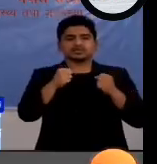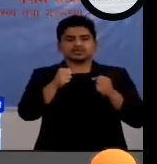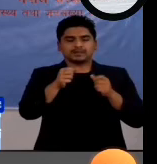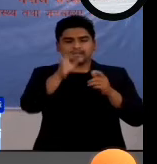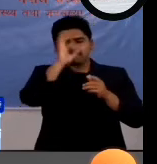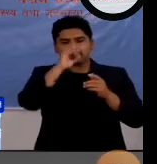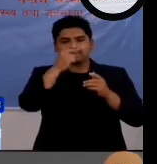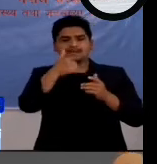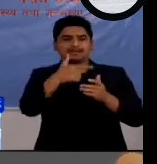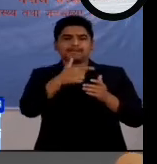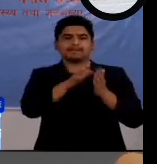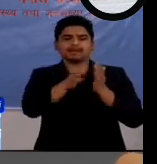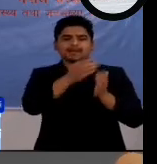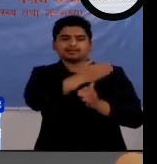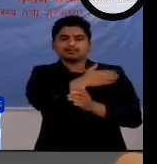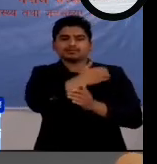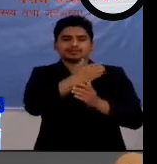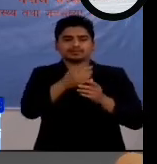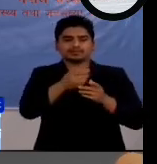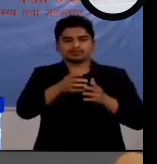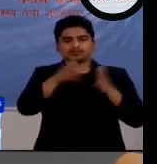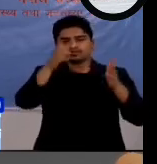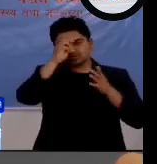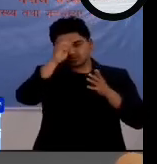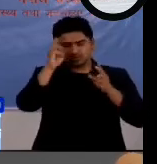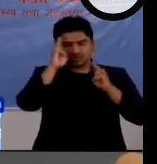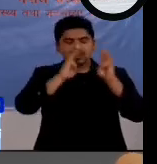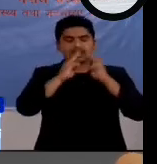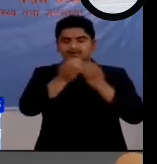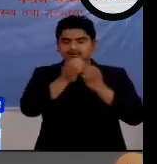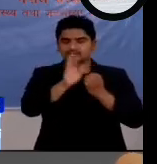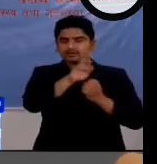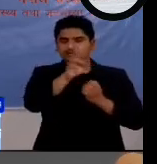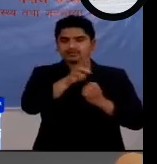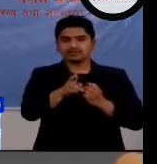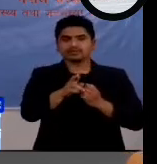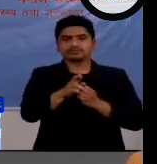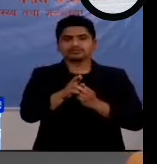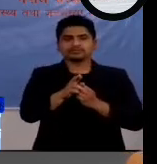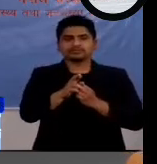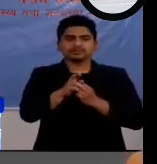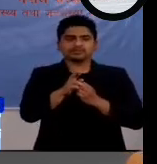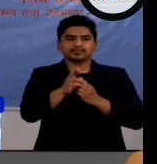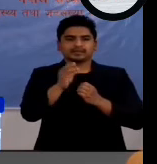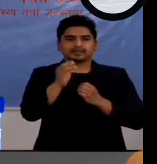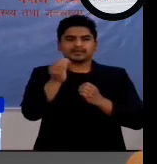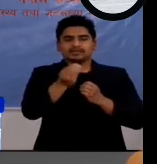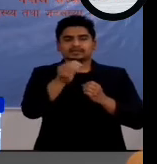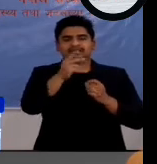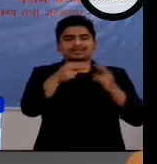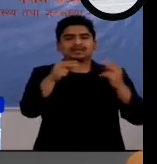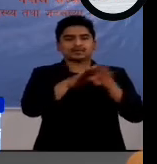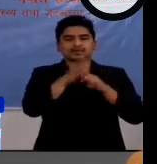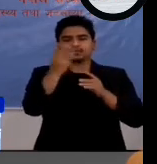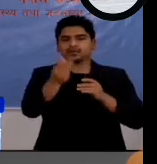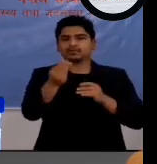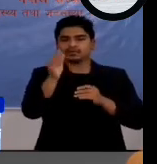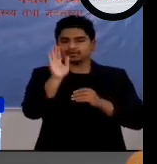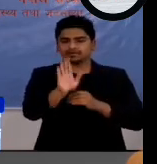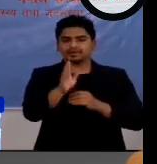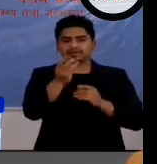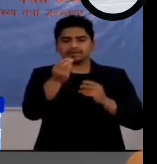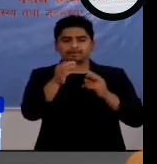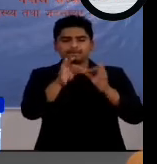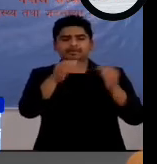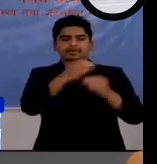आएको सुझावको हामी उच्च मूल्याङ्कन गर्छौं। यसरी एक्सपर्टहरूको पनि थोरै कमी हुँदा हुँदै पनि हामीलाई